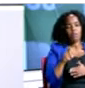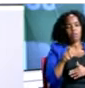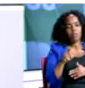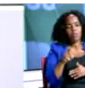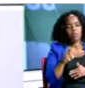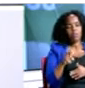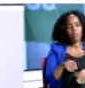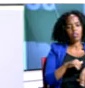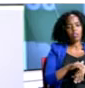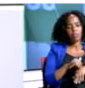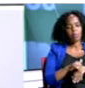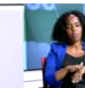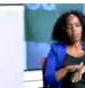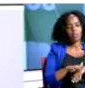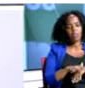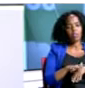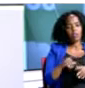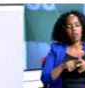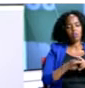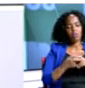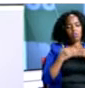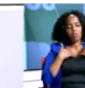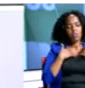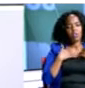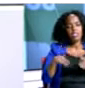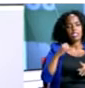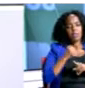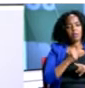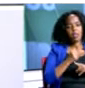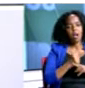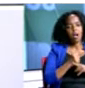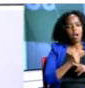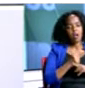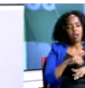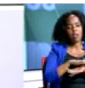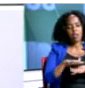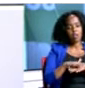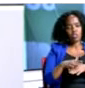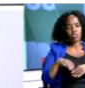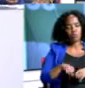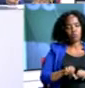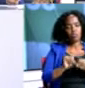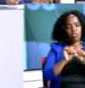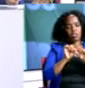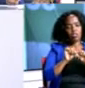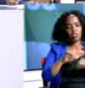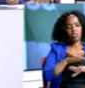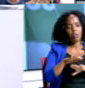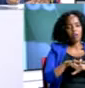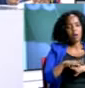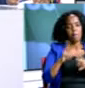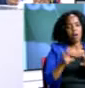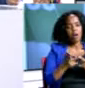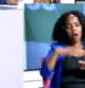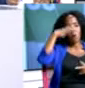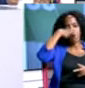ergaa gabaadhaanis asiin dura kakkaanis jiru. Sibiila irra yeroo turtii isaa akkasumas bakka